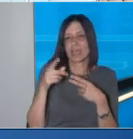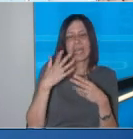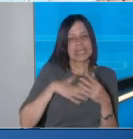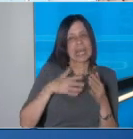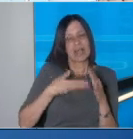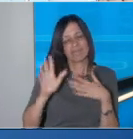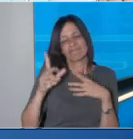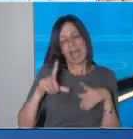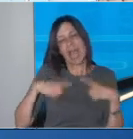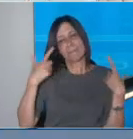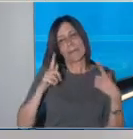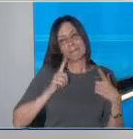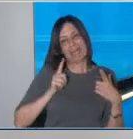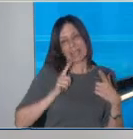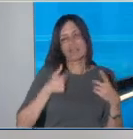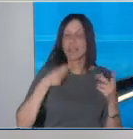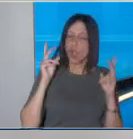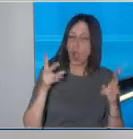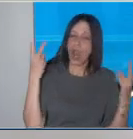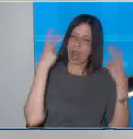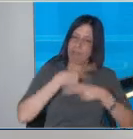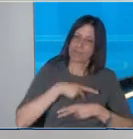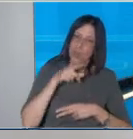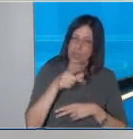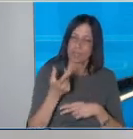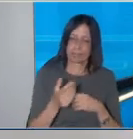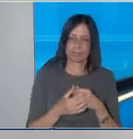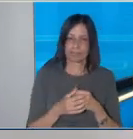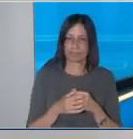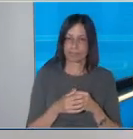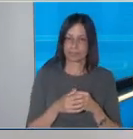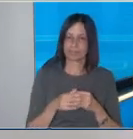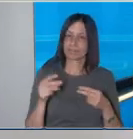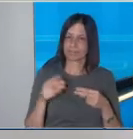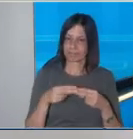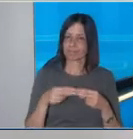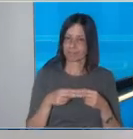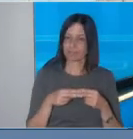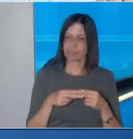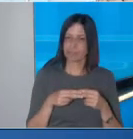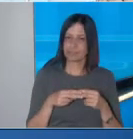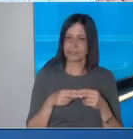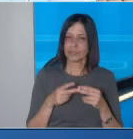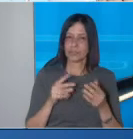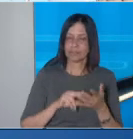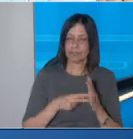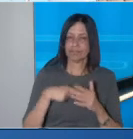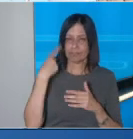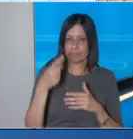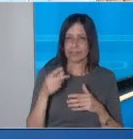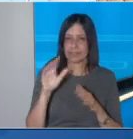לחיי הפרטיים, ואני יכולה גם להבין אותה. בהחלט יכולה להבין אותה. לקראת האייטם הבא שלנו רציתי לשאול, ימינה